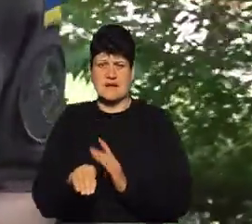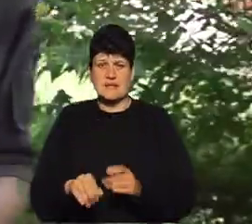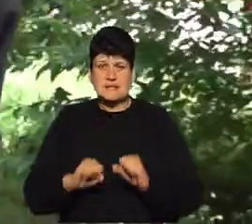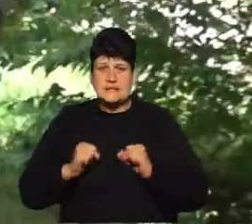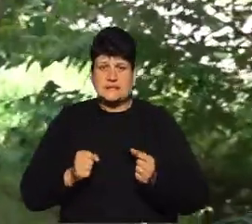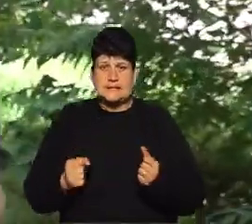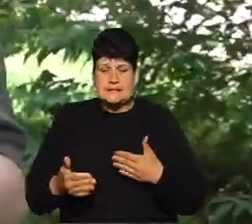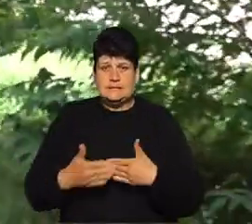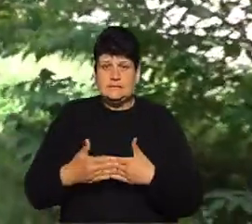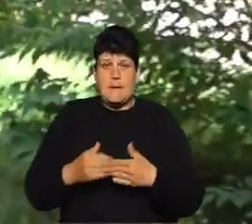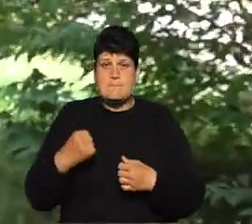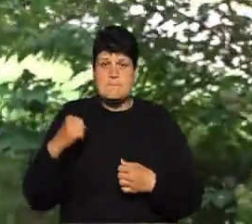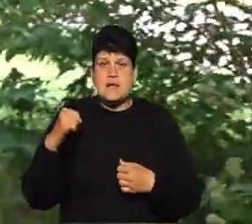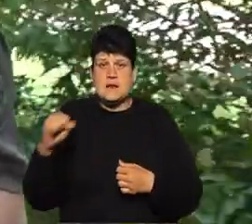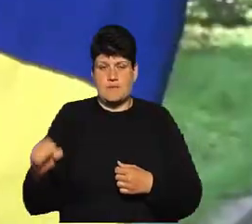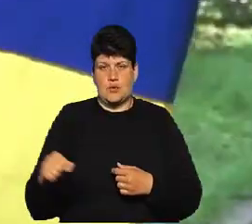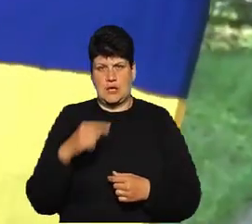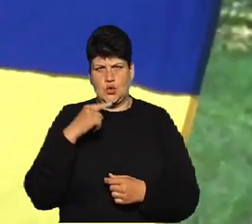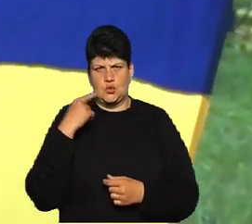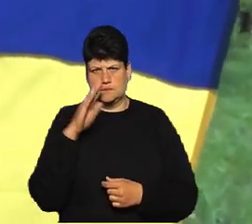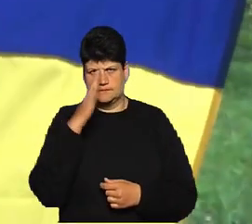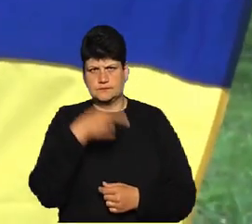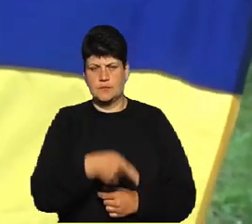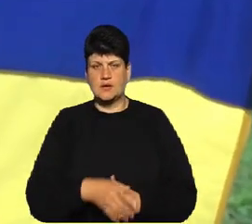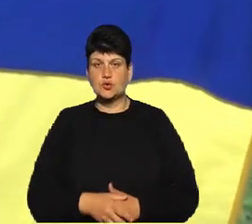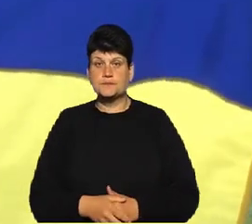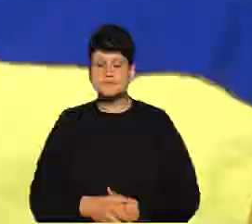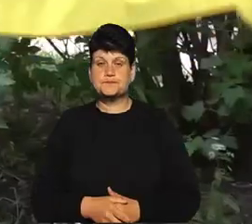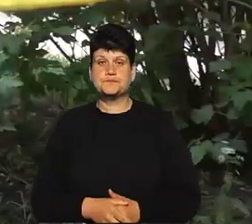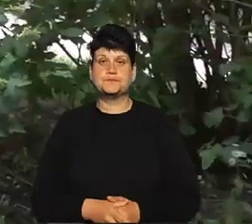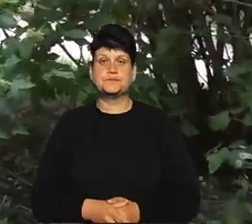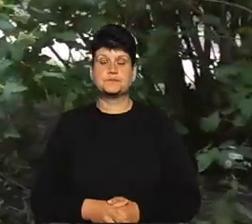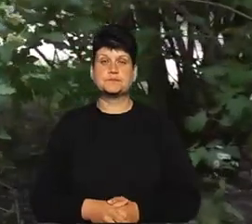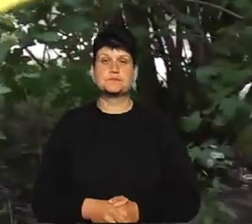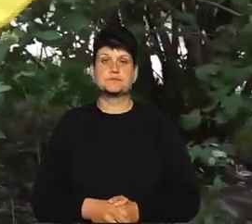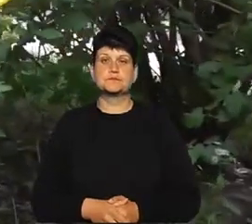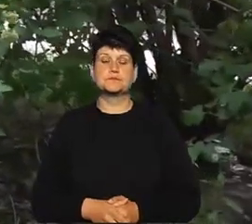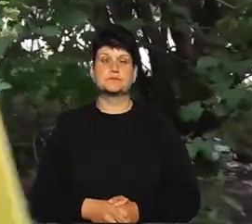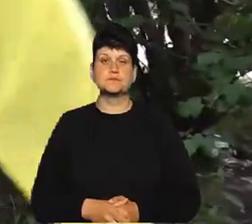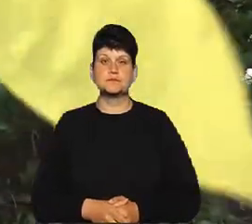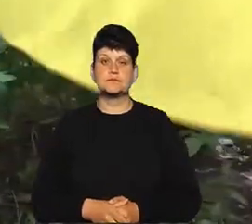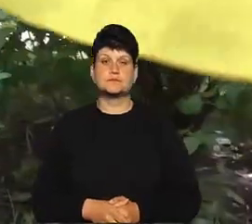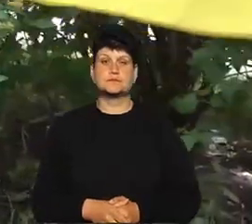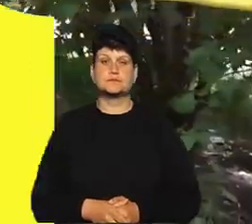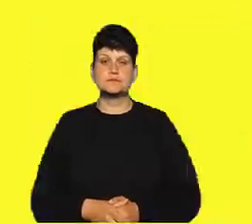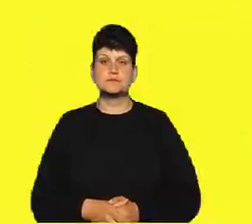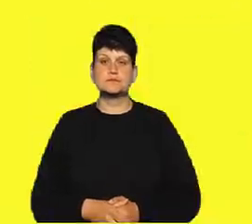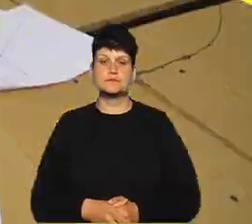приблизити перемогу над російським окупантом. Мирослава Західна, Оксана Галіяш. Новини на Суспільному. Тернопіль.